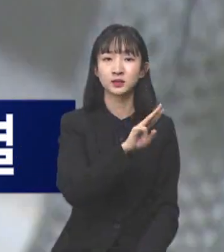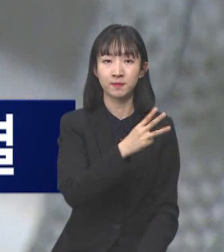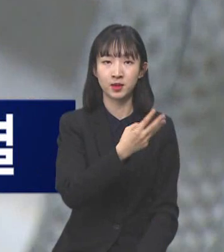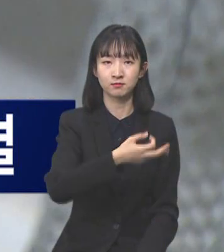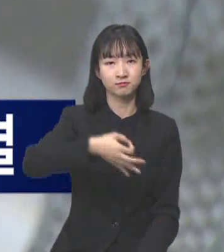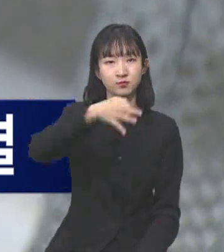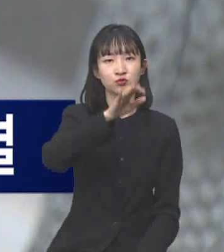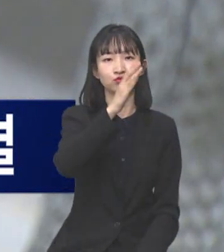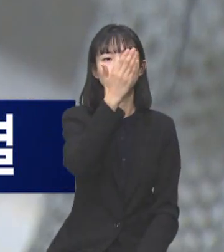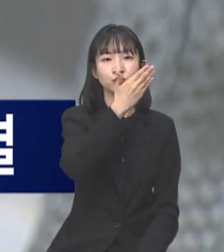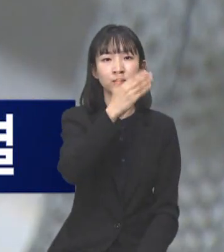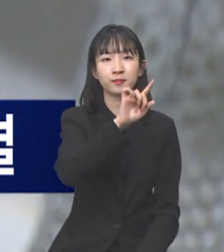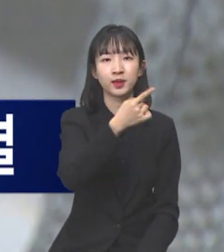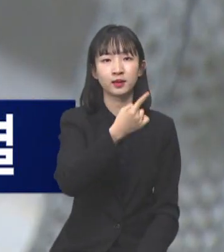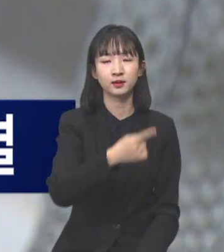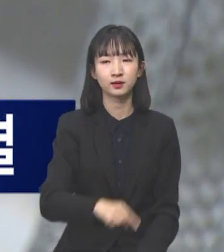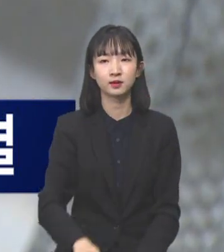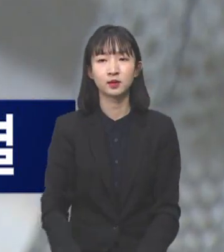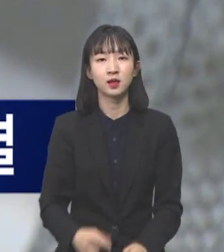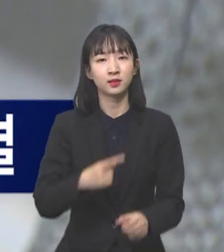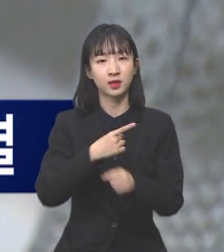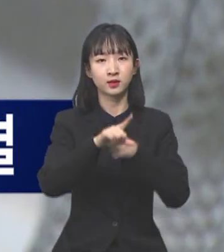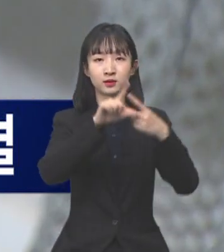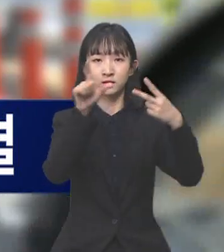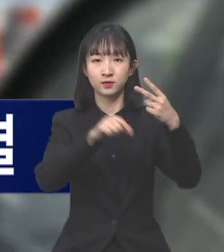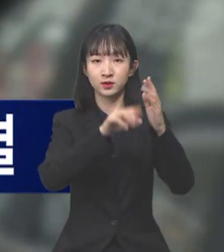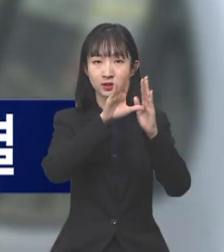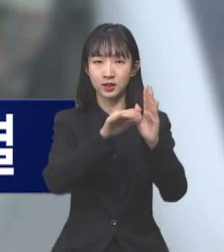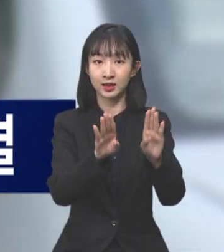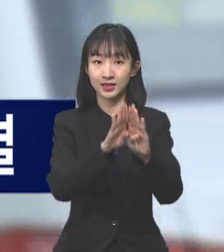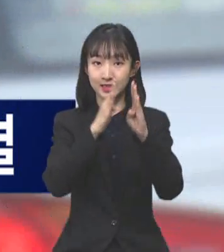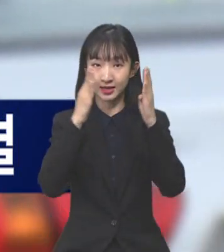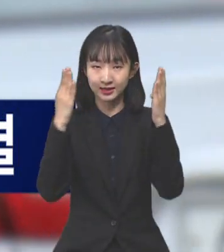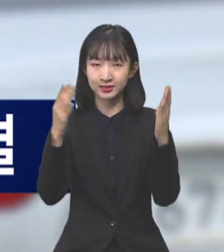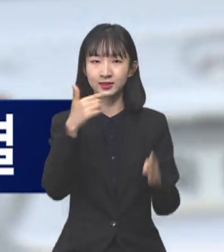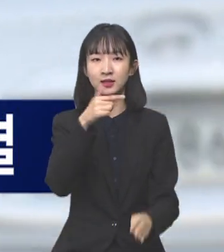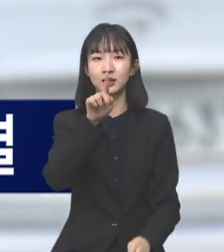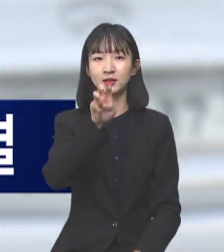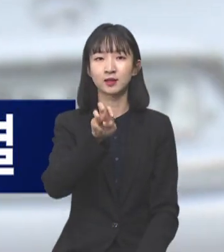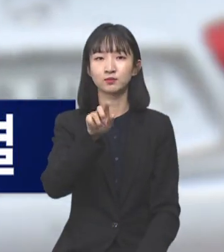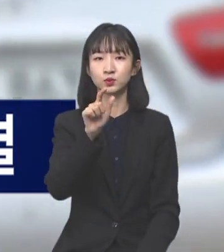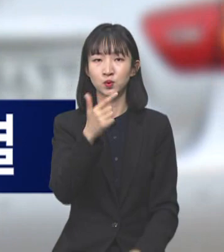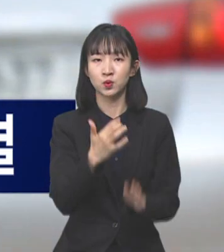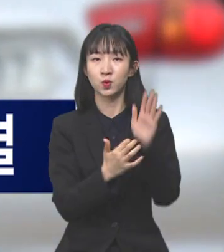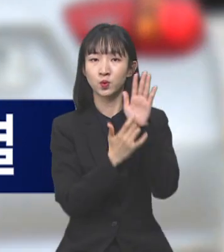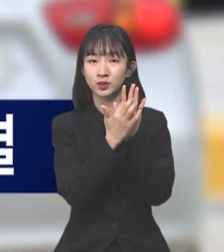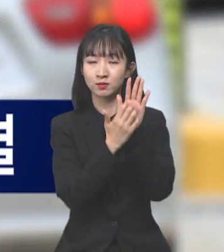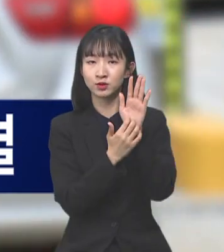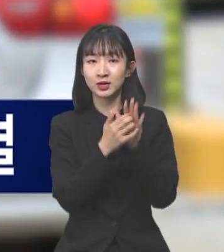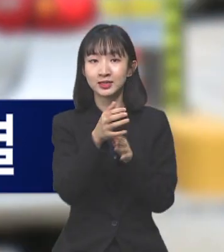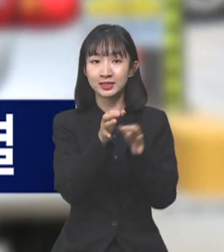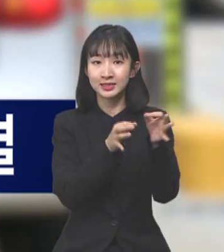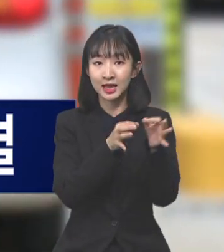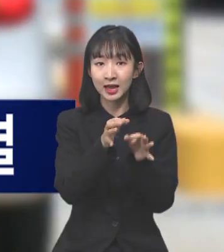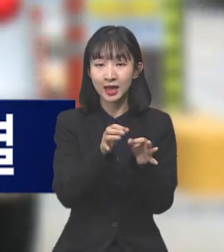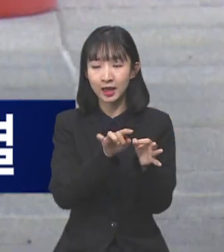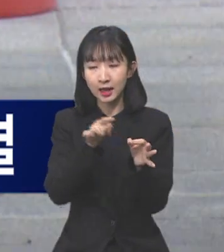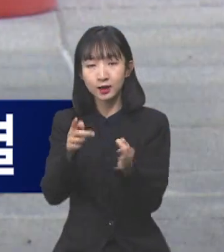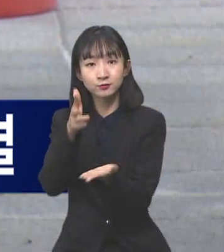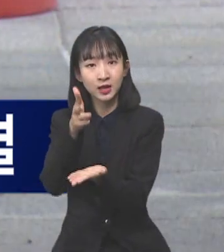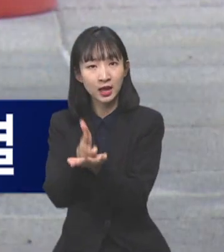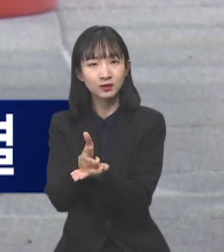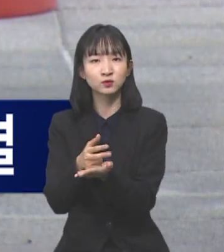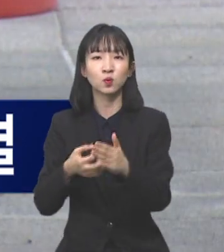9,100 원 으로 오를 전망입니다 내년 2월 개장하는 남촌 농산물 도매시장 에 부설주차장 은 유료화 하기로 했습니다